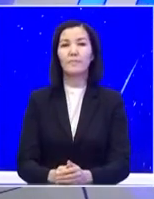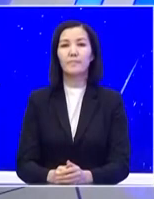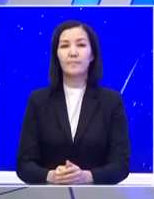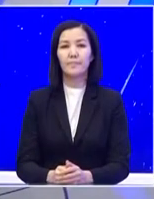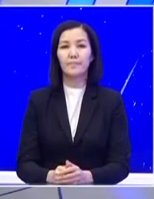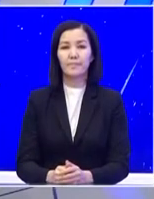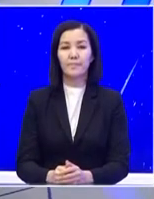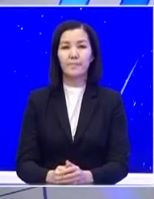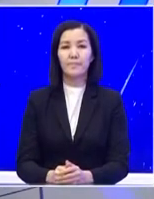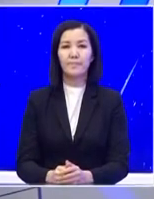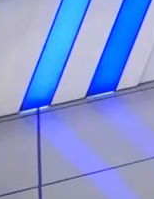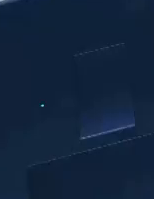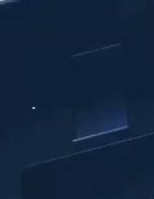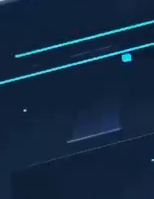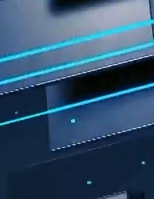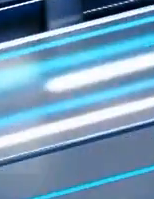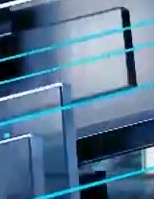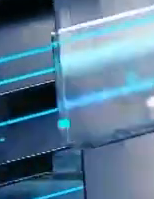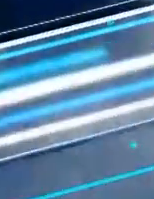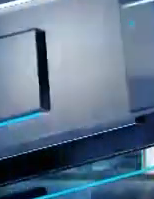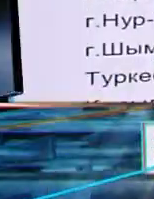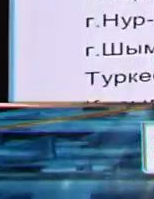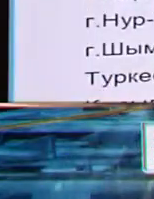хабарда көретіндеріңіз.